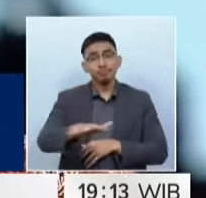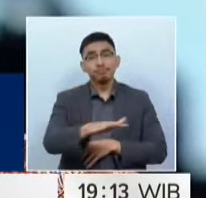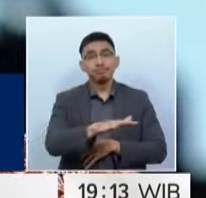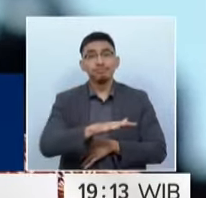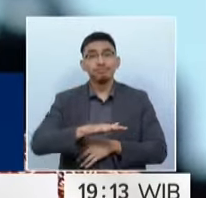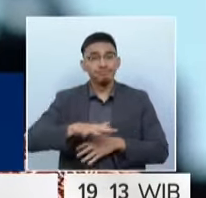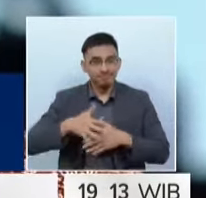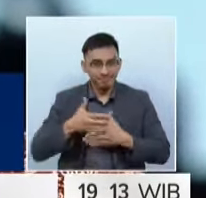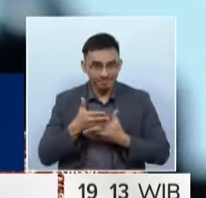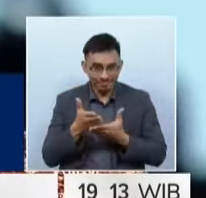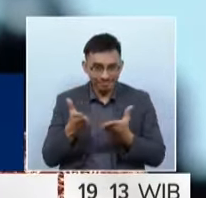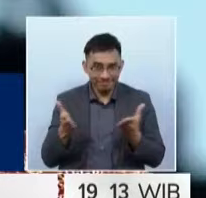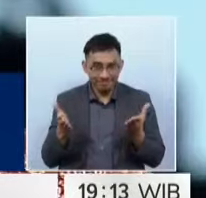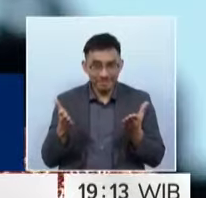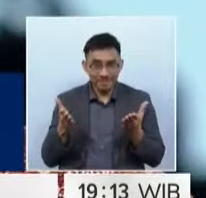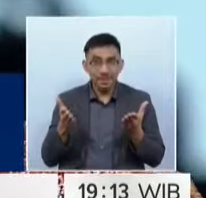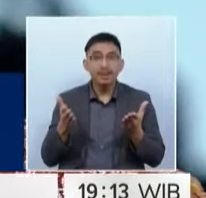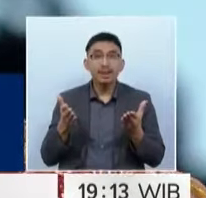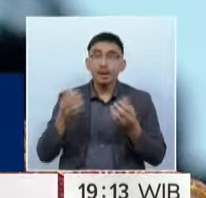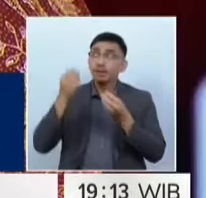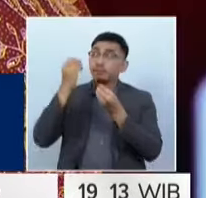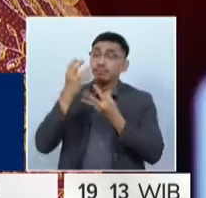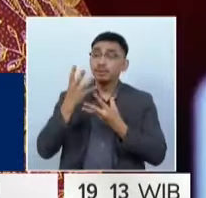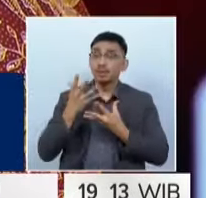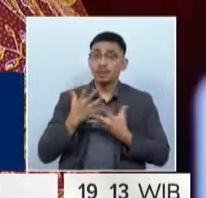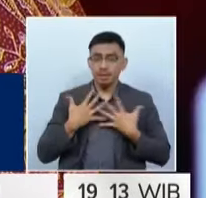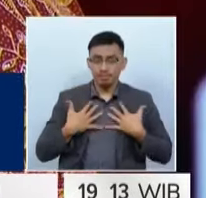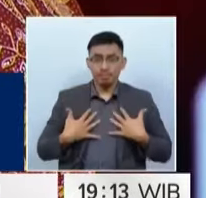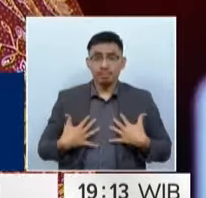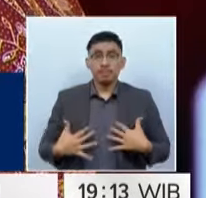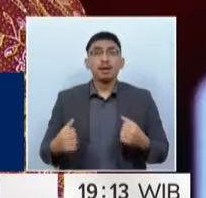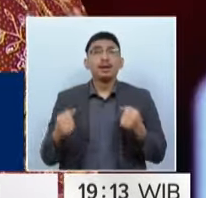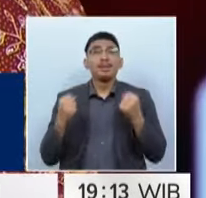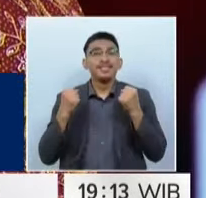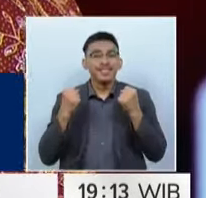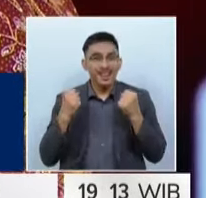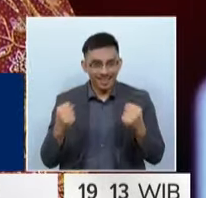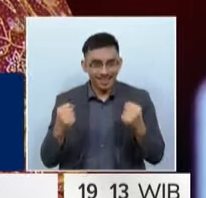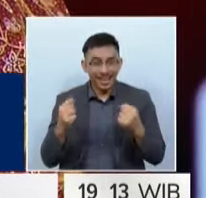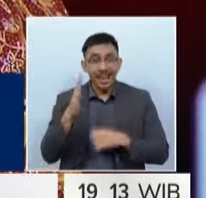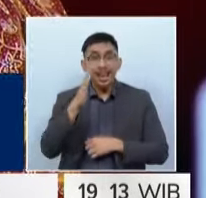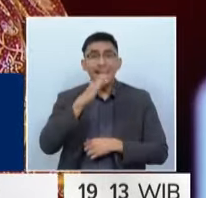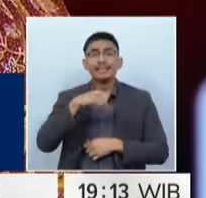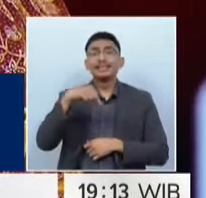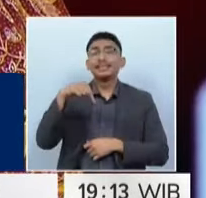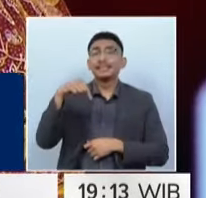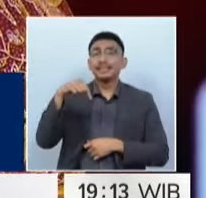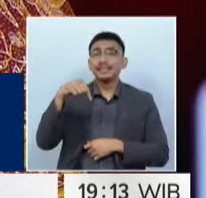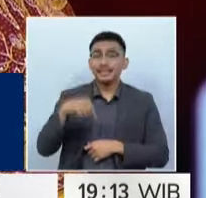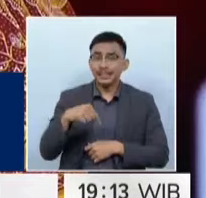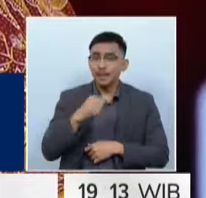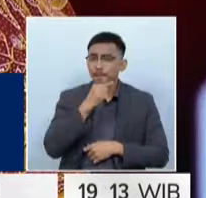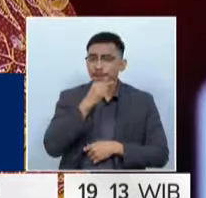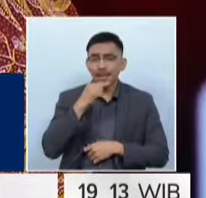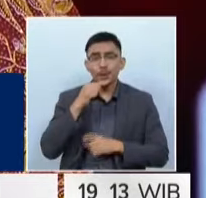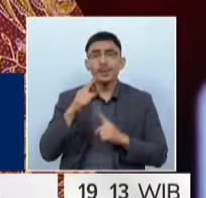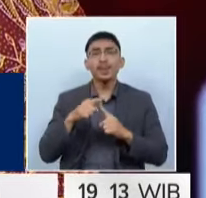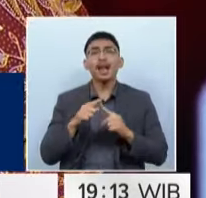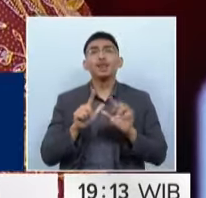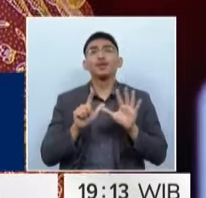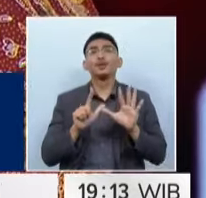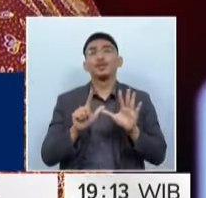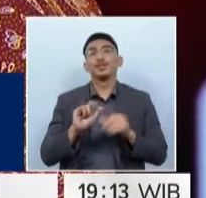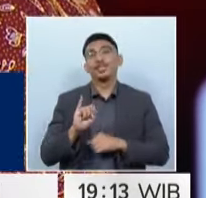terutama nikmat sehat walafiat sehingga pada hari ini hari Ahad tanggal 7 Januari